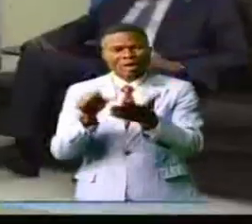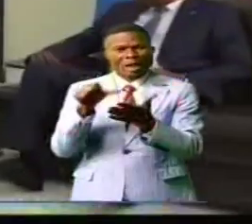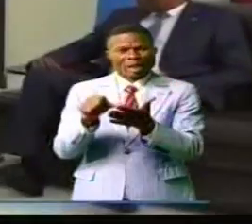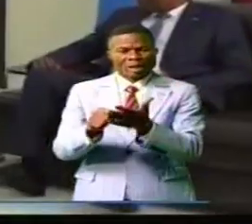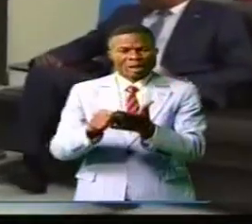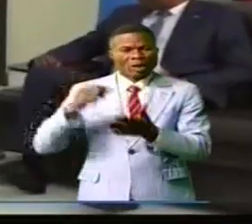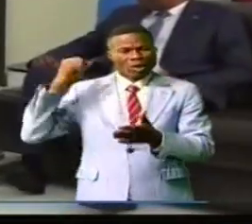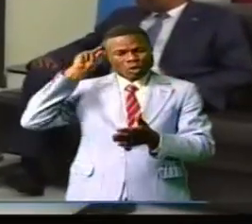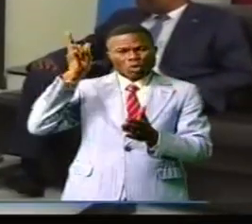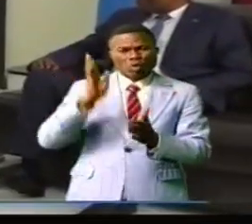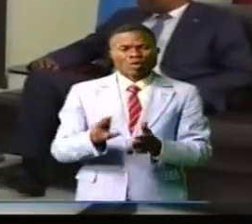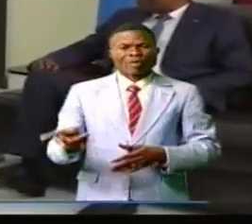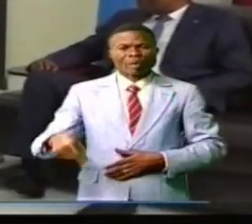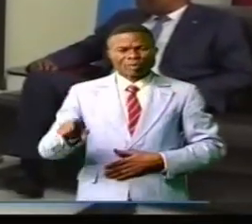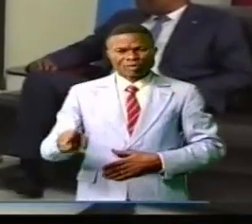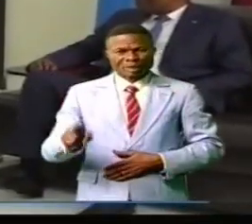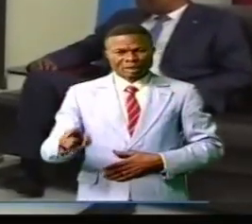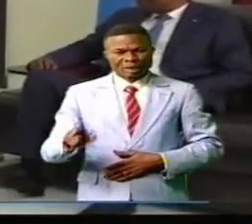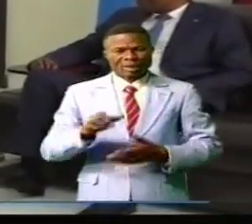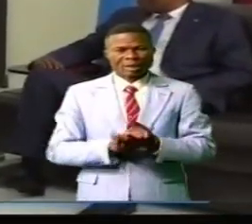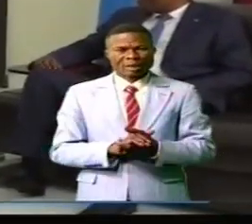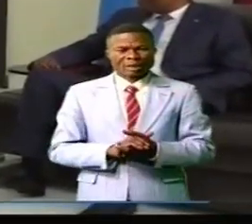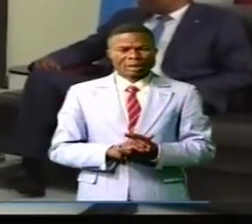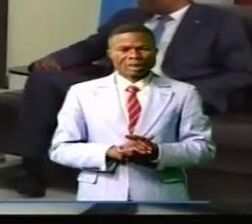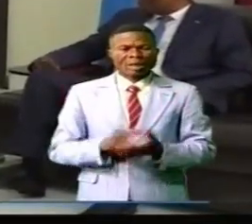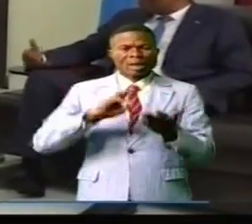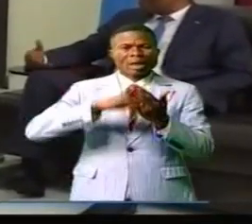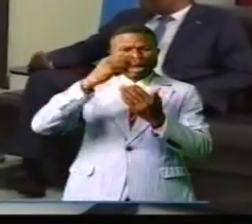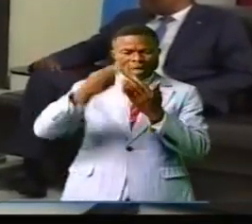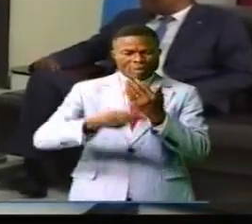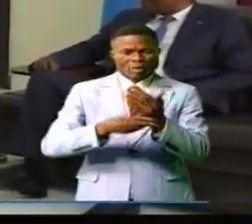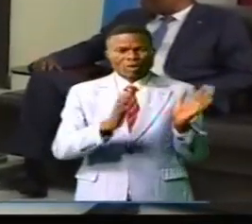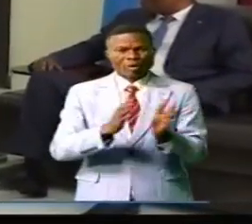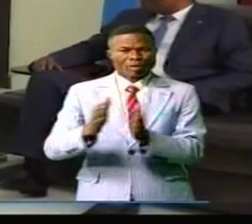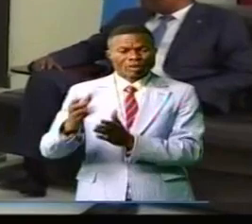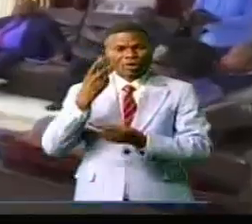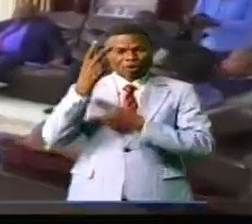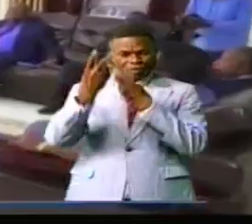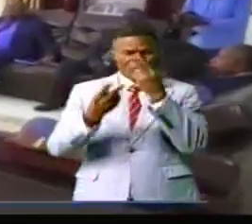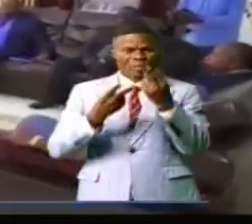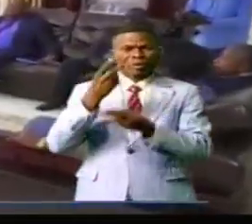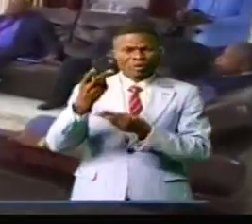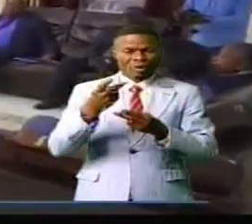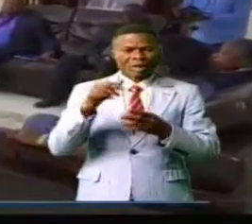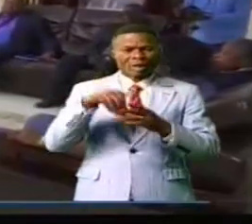au gouverneur de province. Le calendrier prévoit une visite